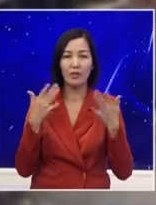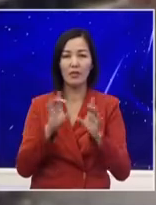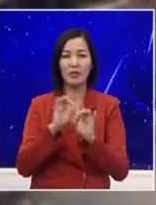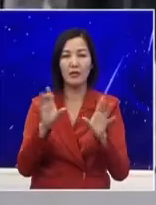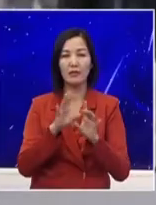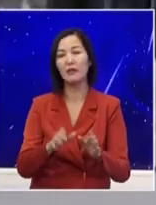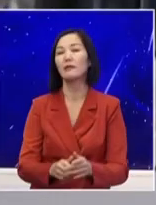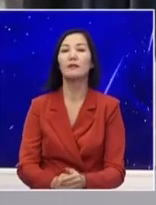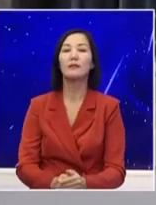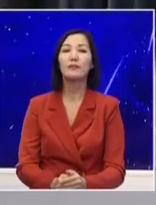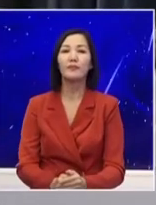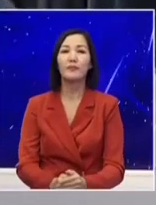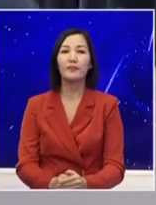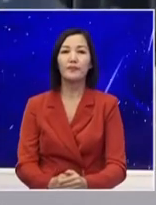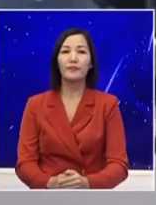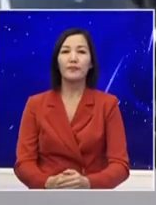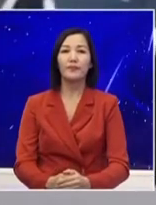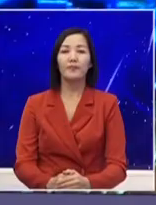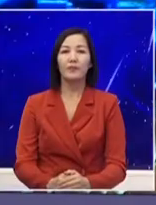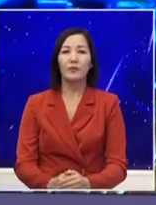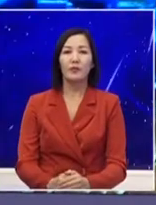Мадина Несіпбек, Жетісу телеарнасы.